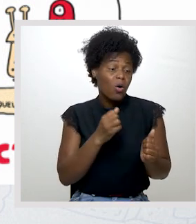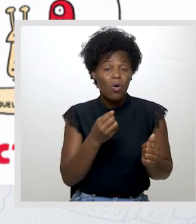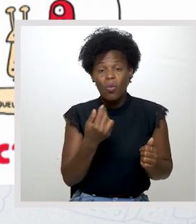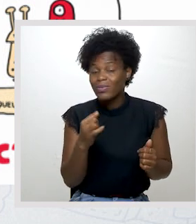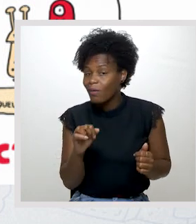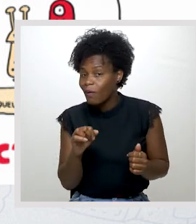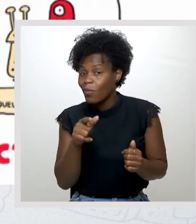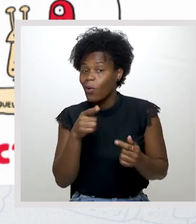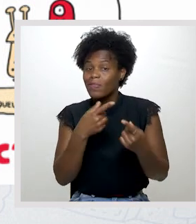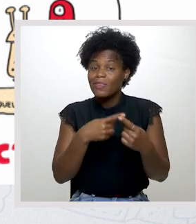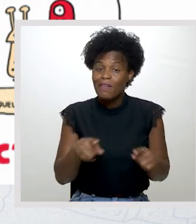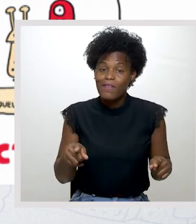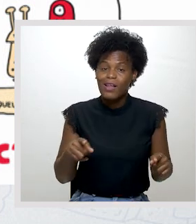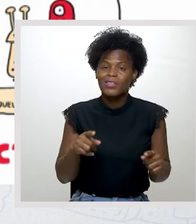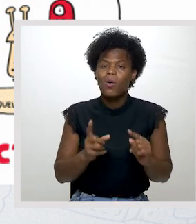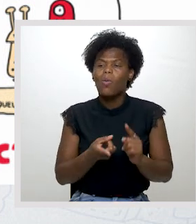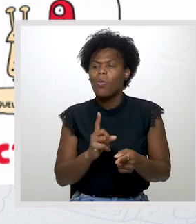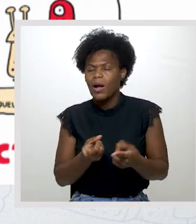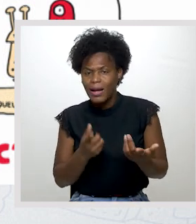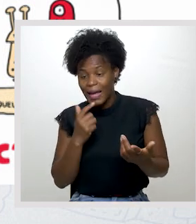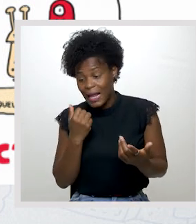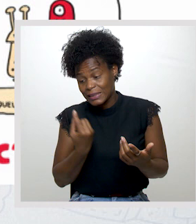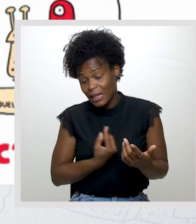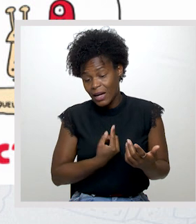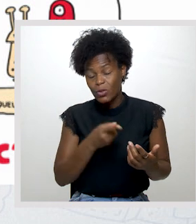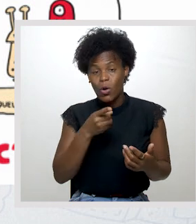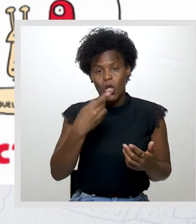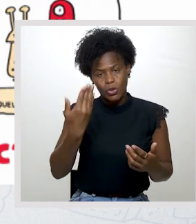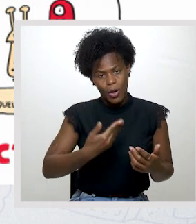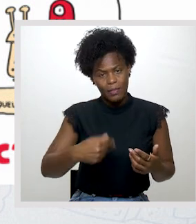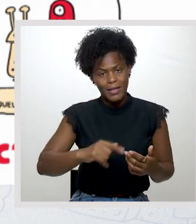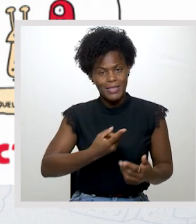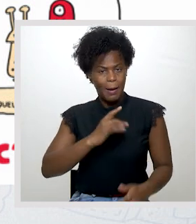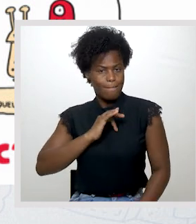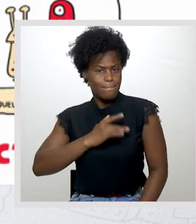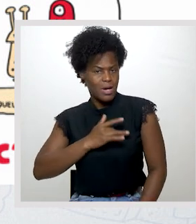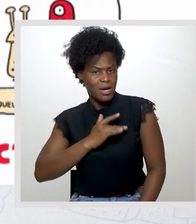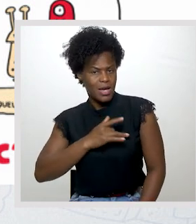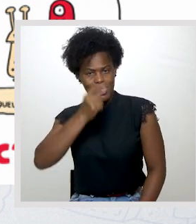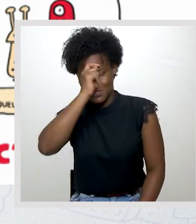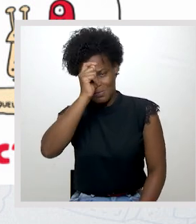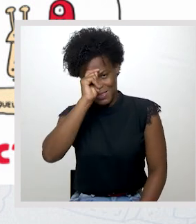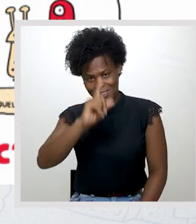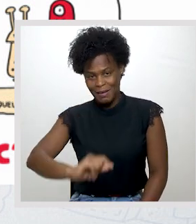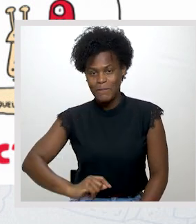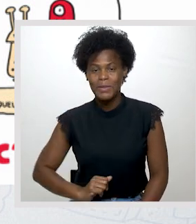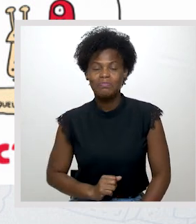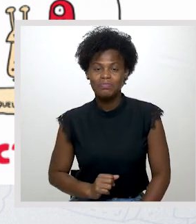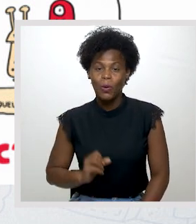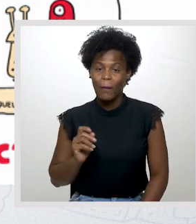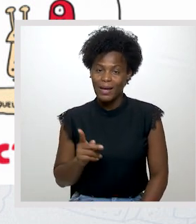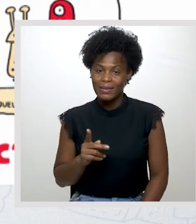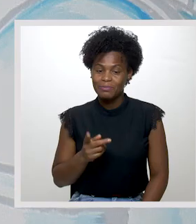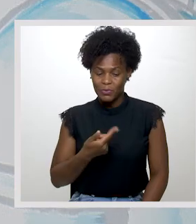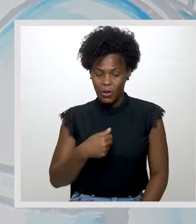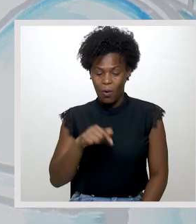tes différences, quelles qu'elles soient, tu mérites d'être aimé et respecté.